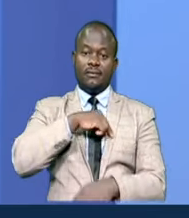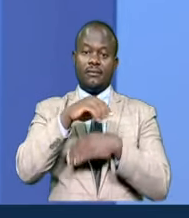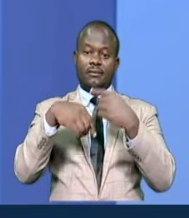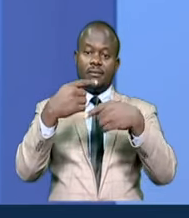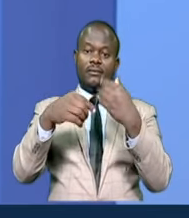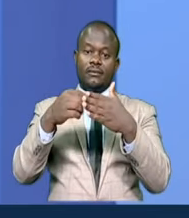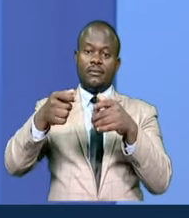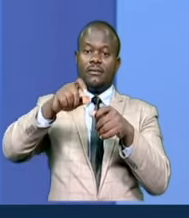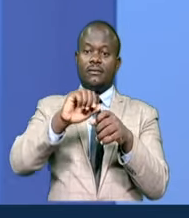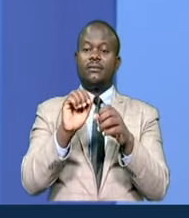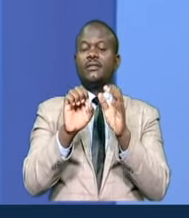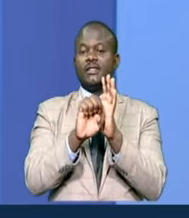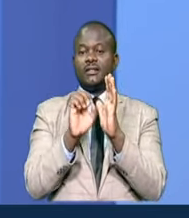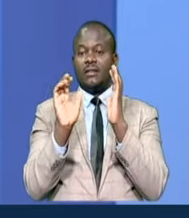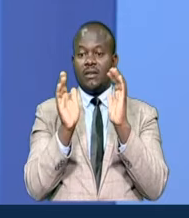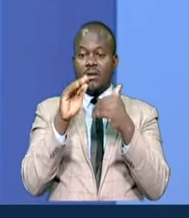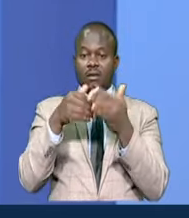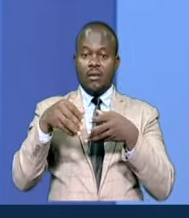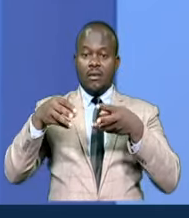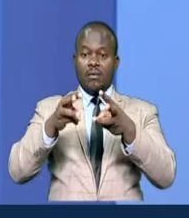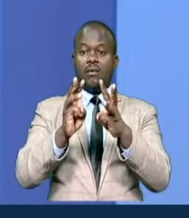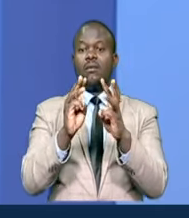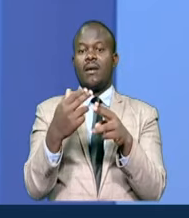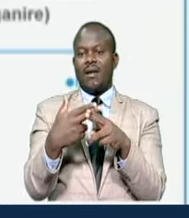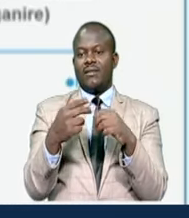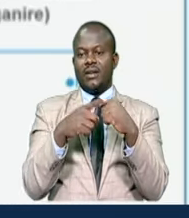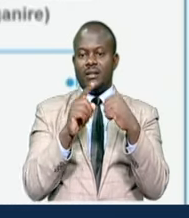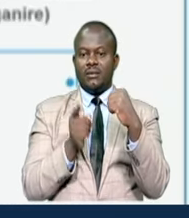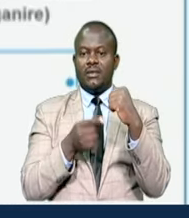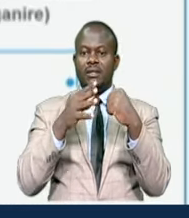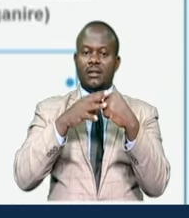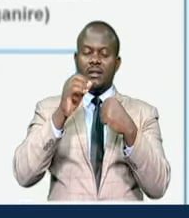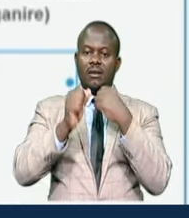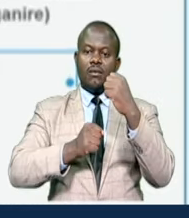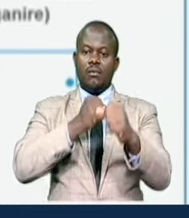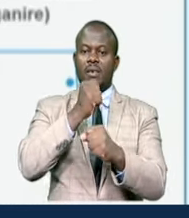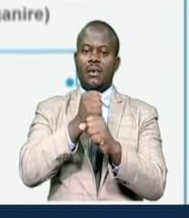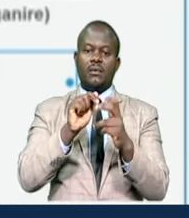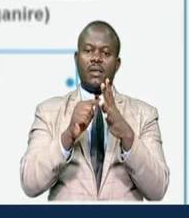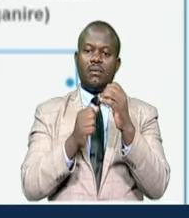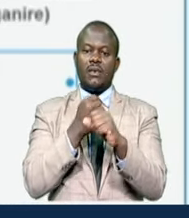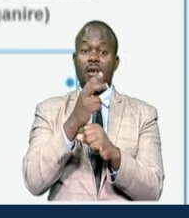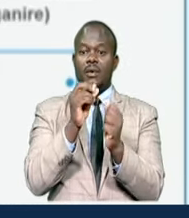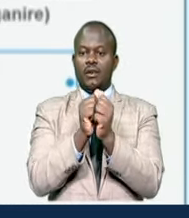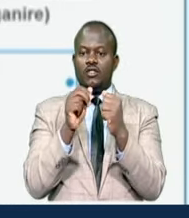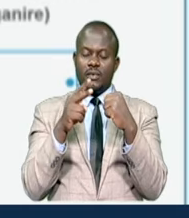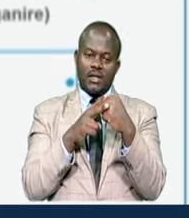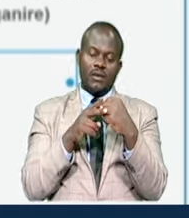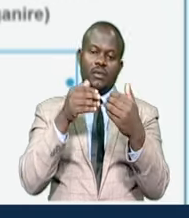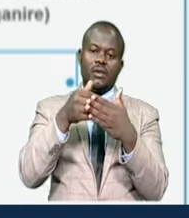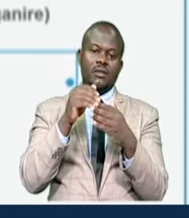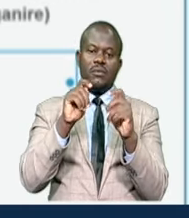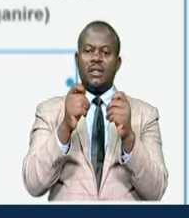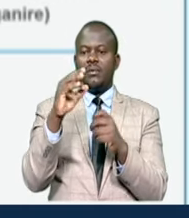gishimishije ku buryo kiri cyabaye ku mpuzandengo ya 6.9% ku mwaka kuva mu mwaka 2017 kugeza mu gihembwe cya